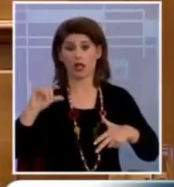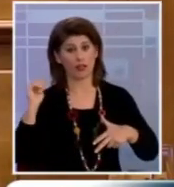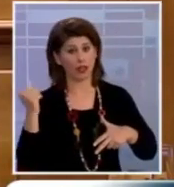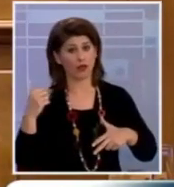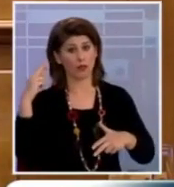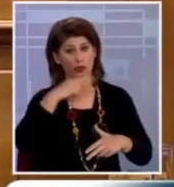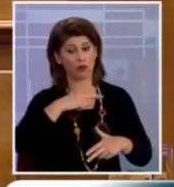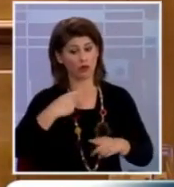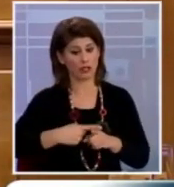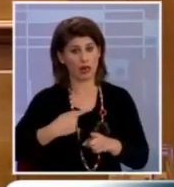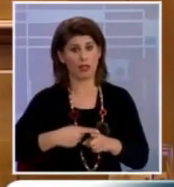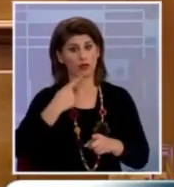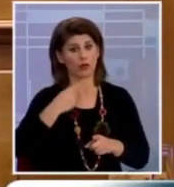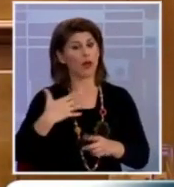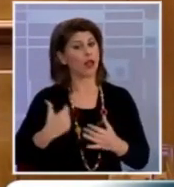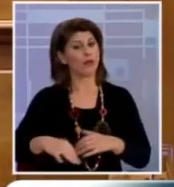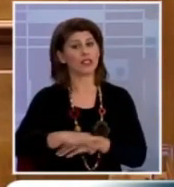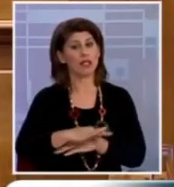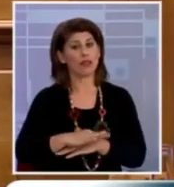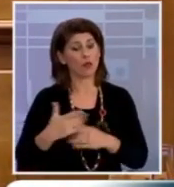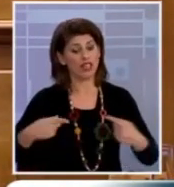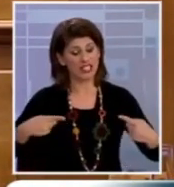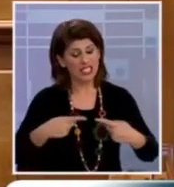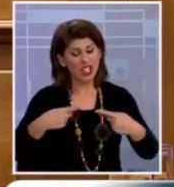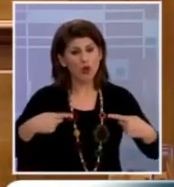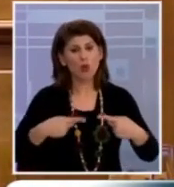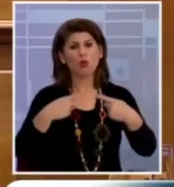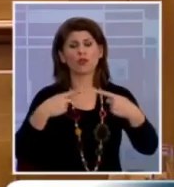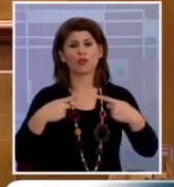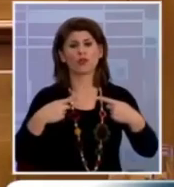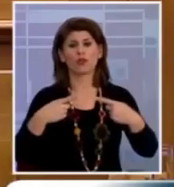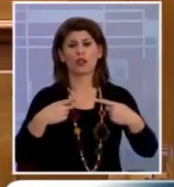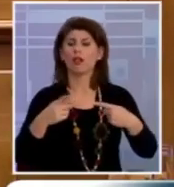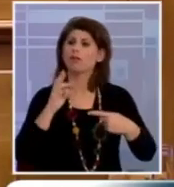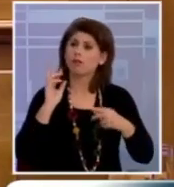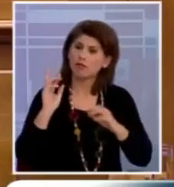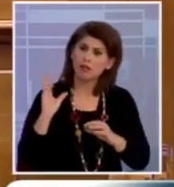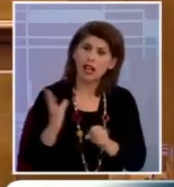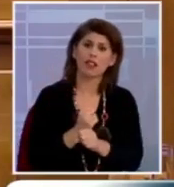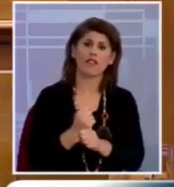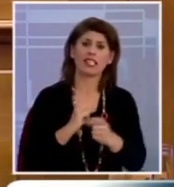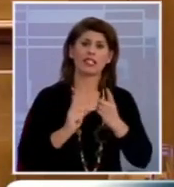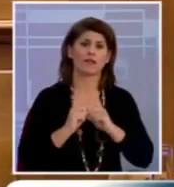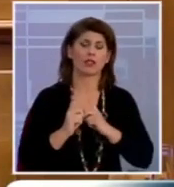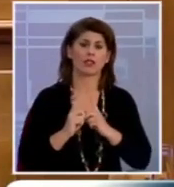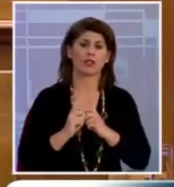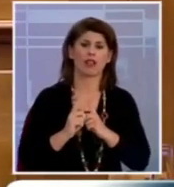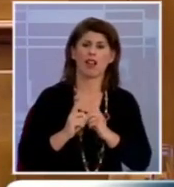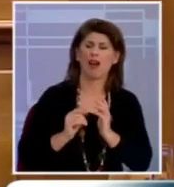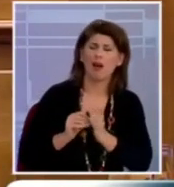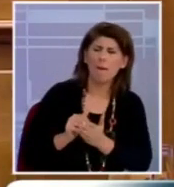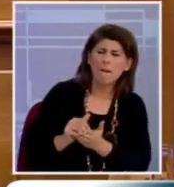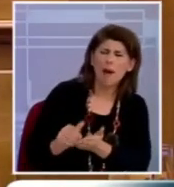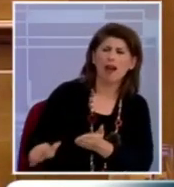χώρας. Έχουμε σχέδιο που έχει συγκρούσεις και επιδίωξη συμφωνιών. Μακριά από μας